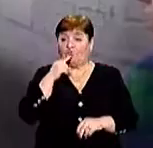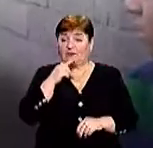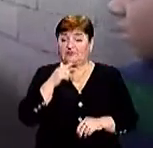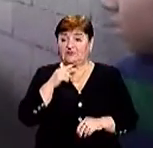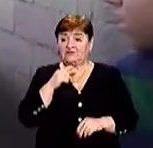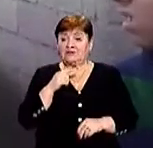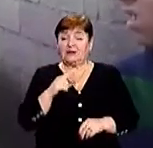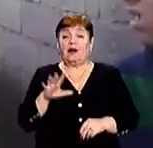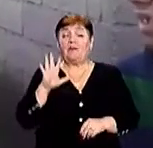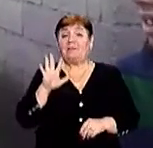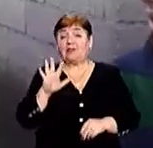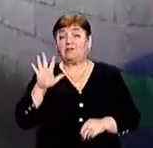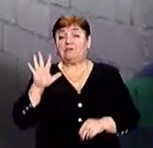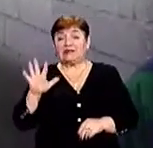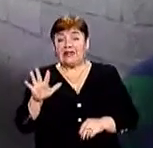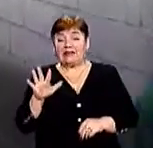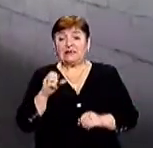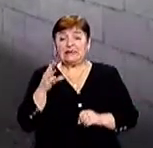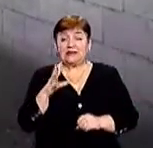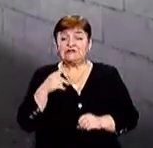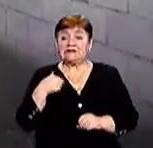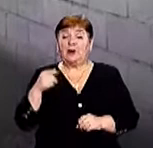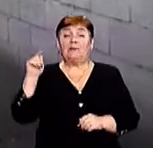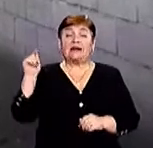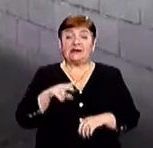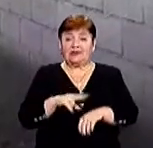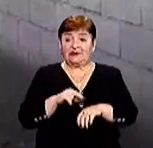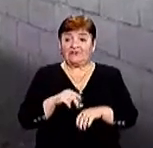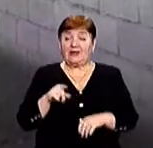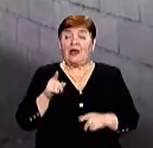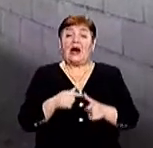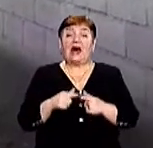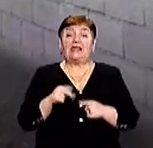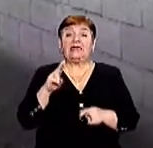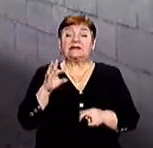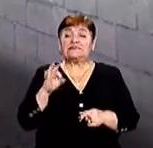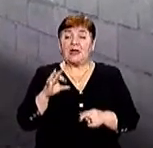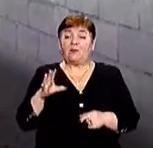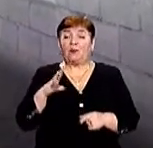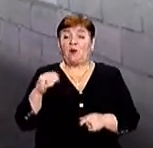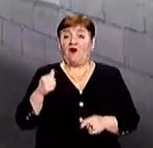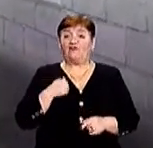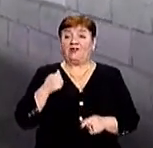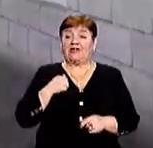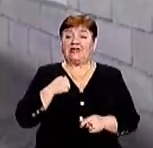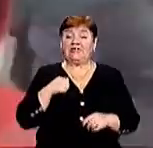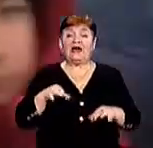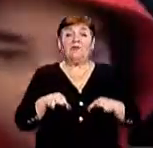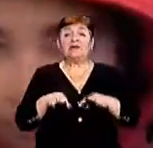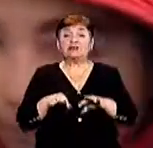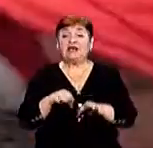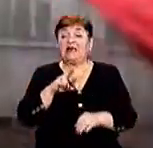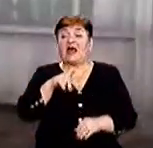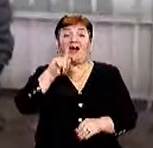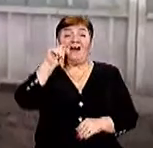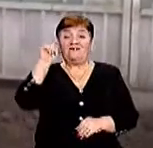Янушович. 5.15, 5.20, мабуть, вони заїхали туди. Але це було даже воєнні машини. Це як будто б війна була